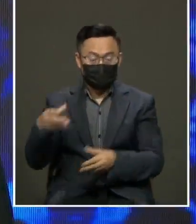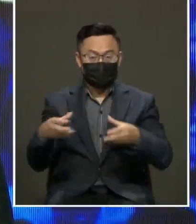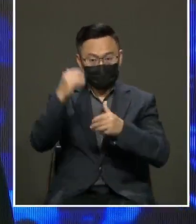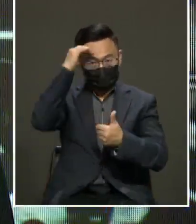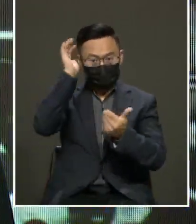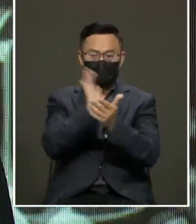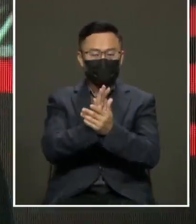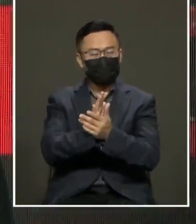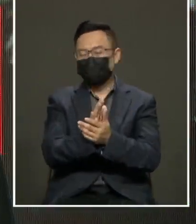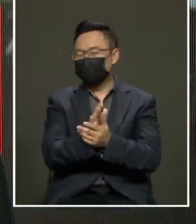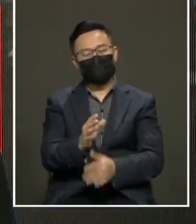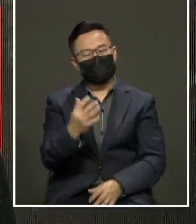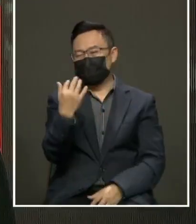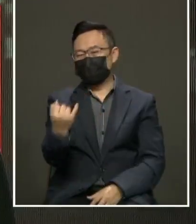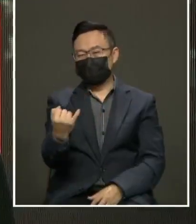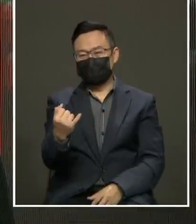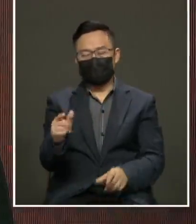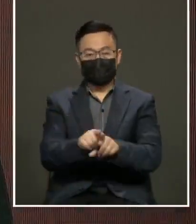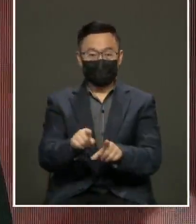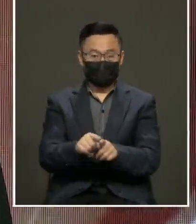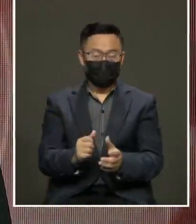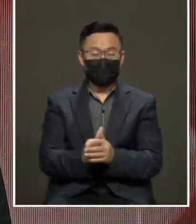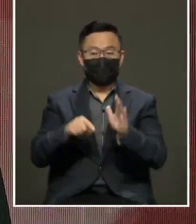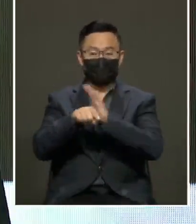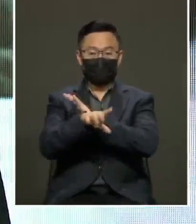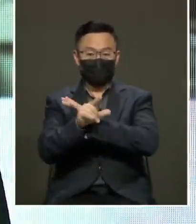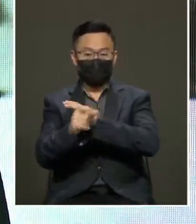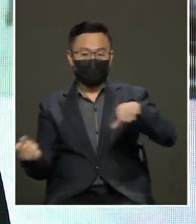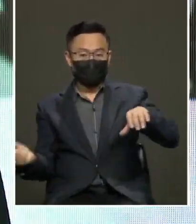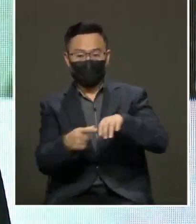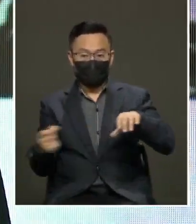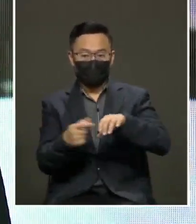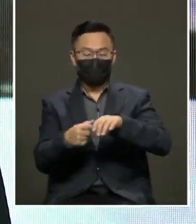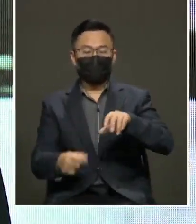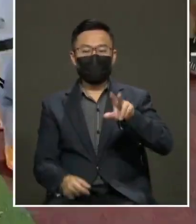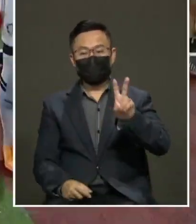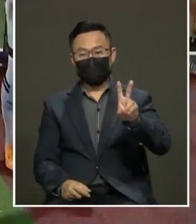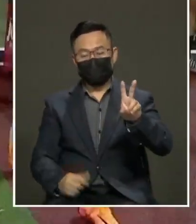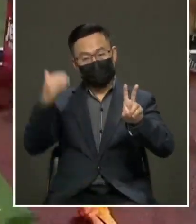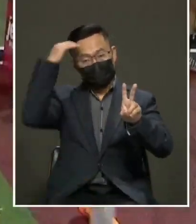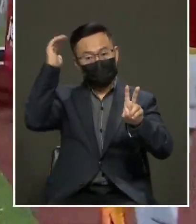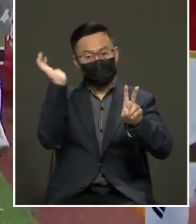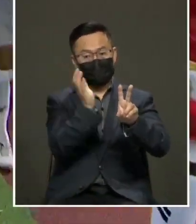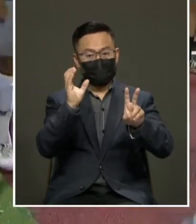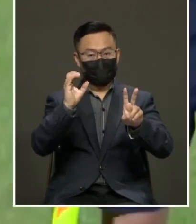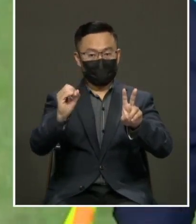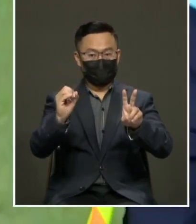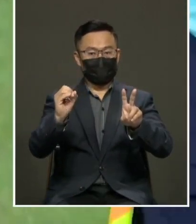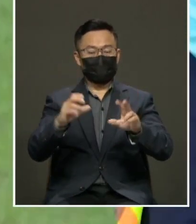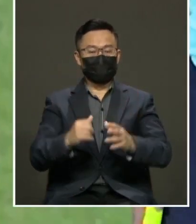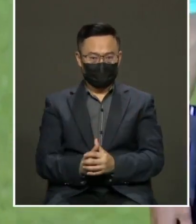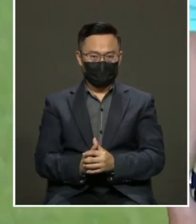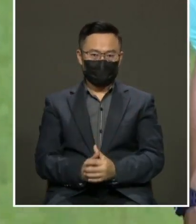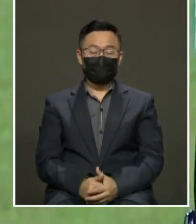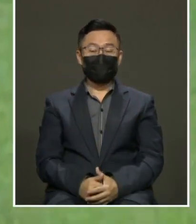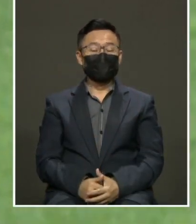นเท่าไหร่นะคะเพราะว่าล่าสุดเนี่ยพวกเขาโดนชลบุรีบุกมาเอาชนะคาบ้าน2-0ค่ะไปดูเกมคู่นี้นะคะที่บ้านของโป